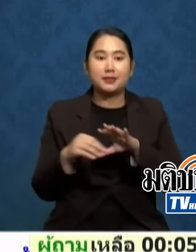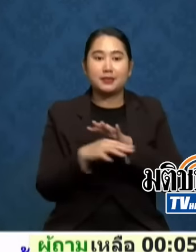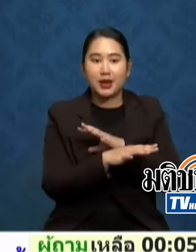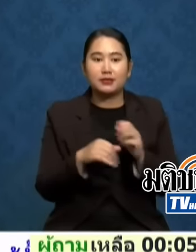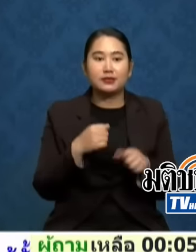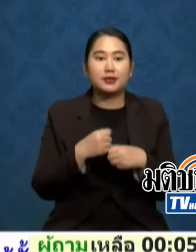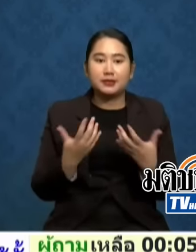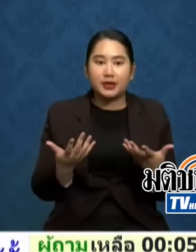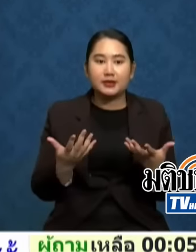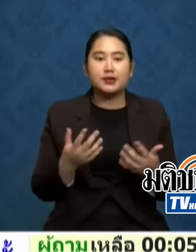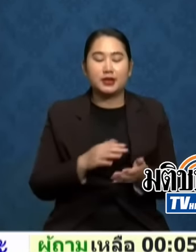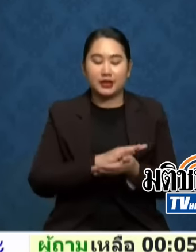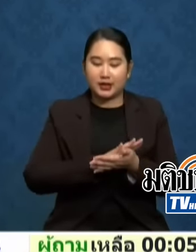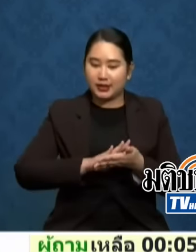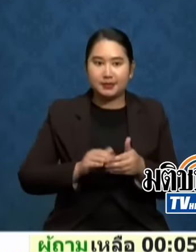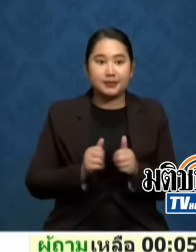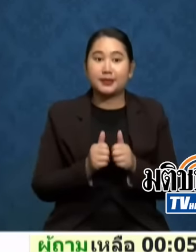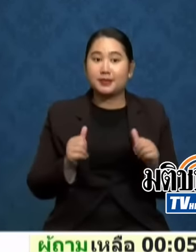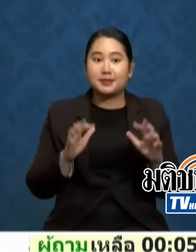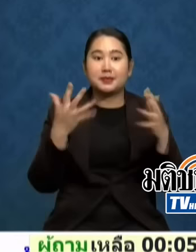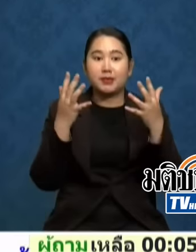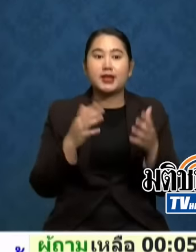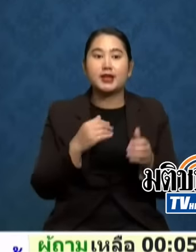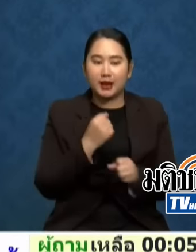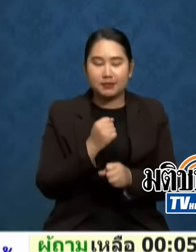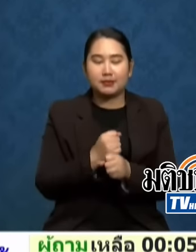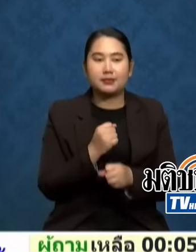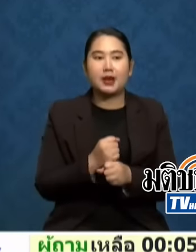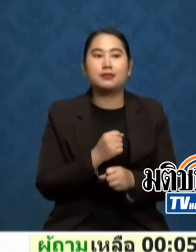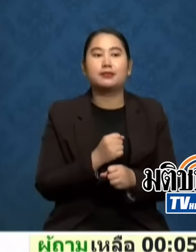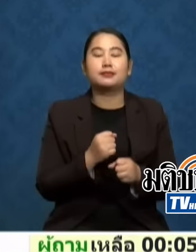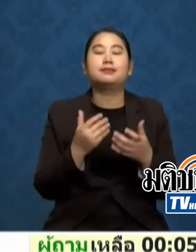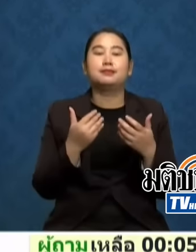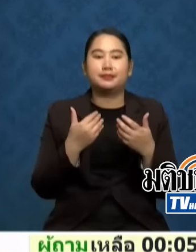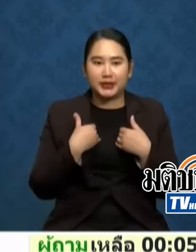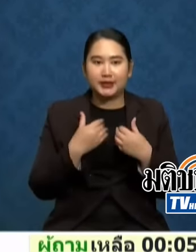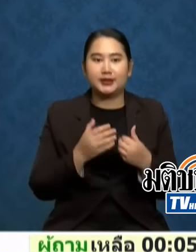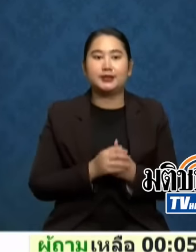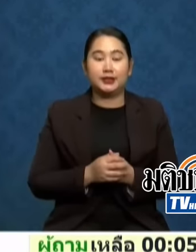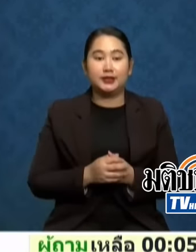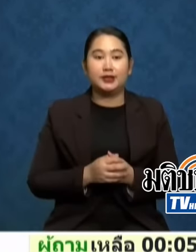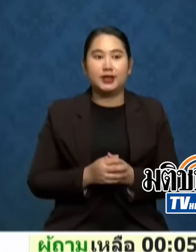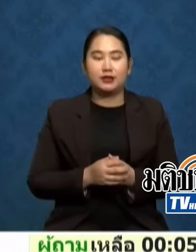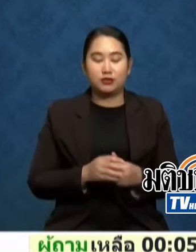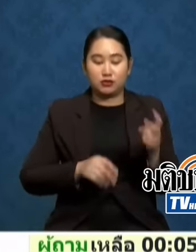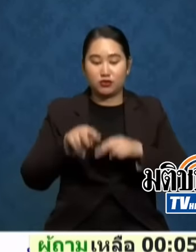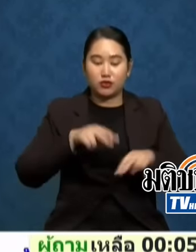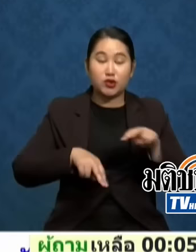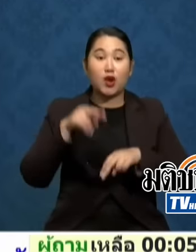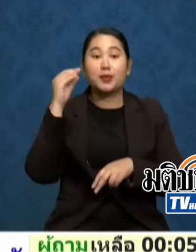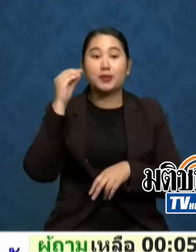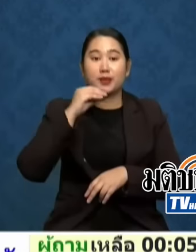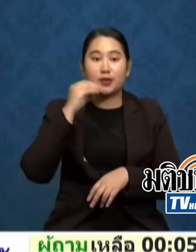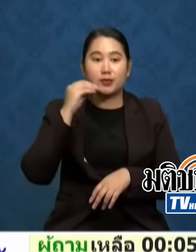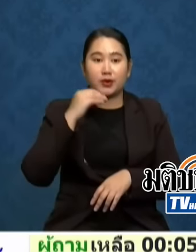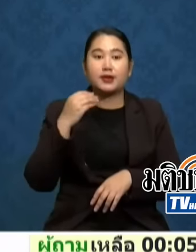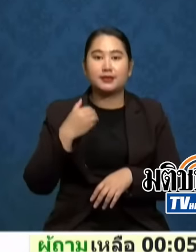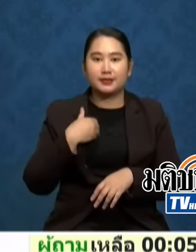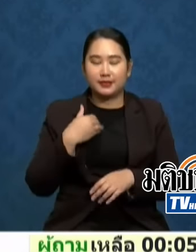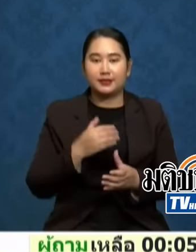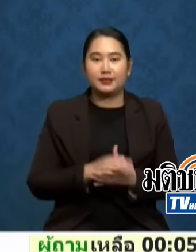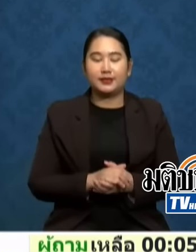ำนะครับมันไม่สะดวกนะครับเราก็ดำเนินการออกไปนะครับซึ่งก็มีการติดตามอยู่ตลอดเวลานะครับ